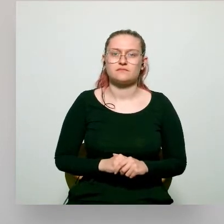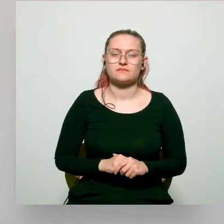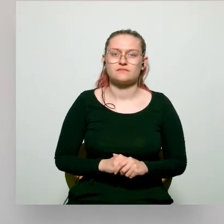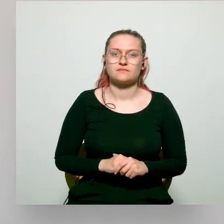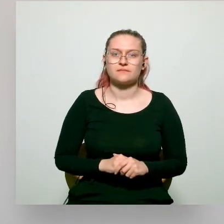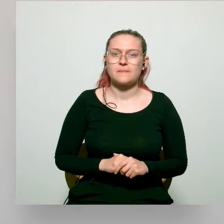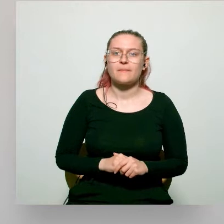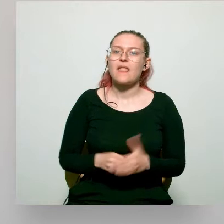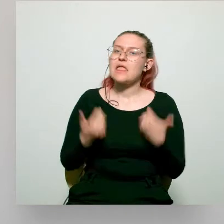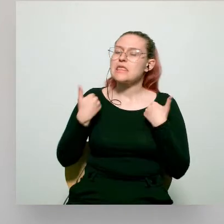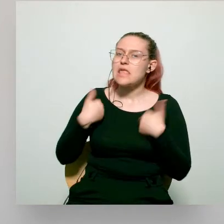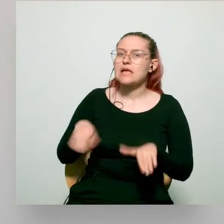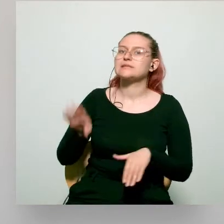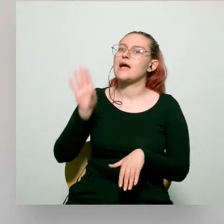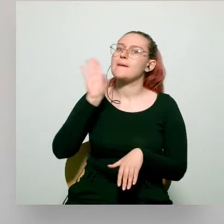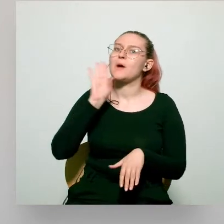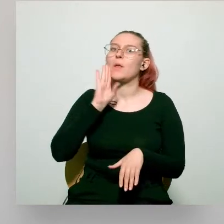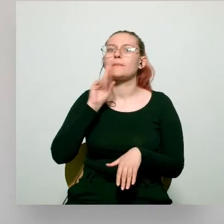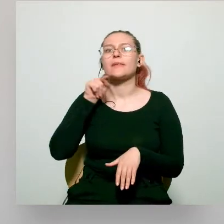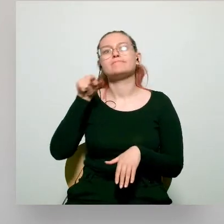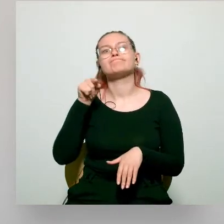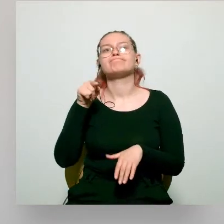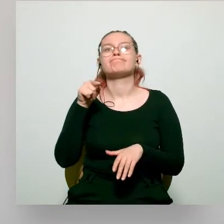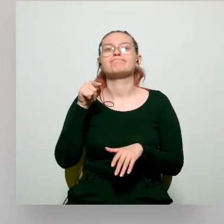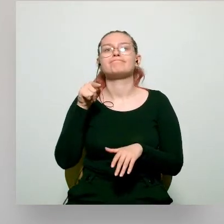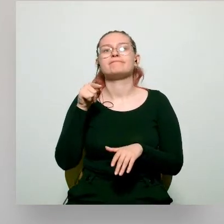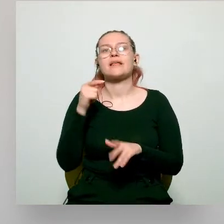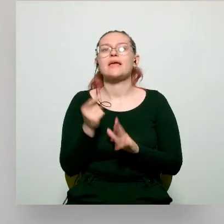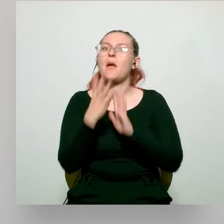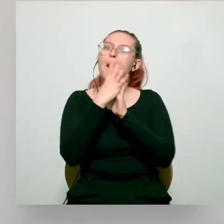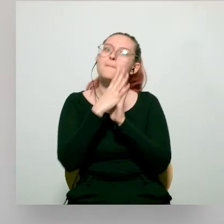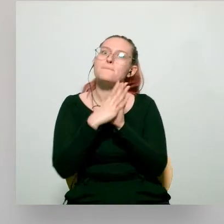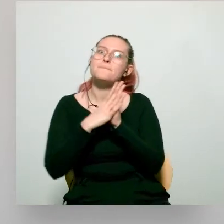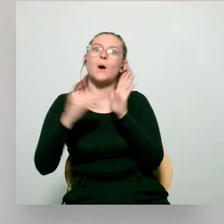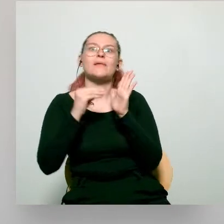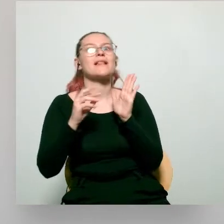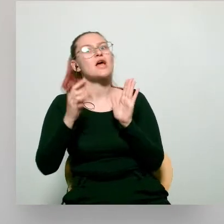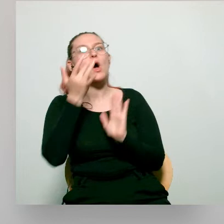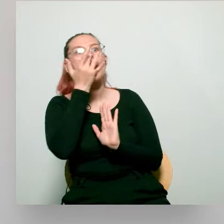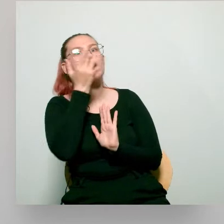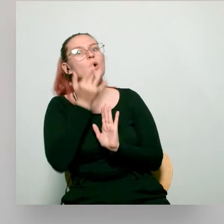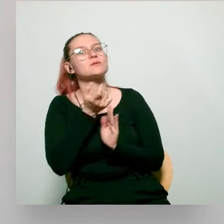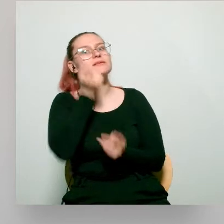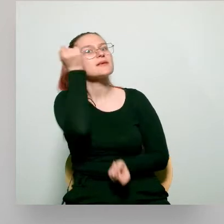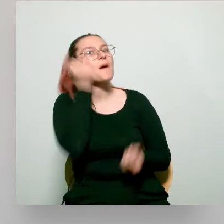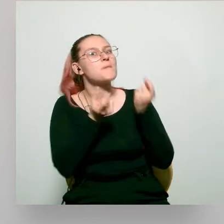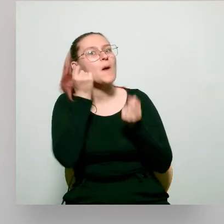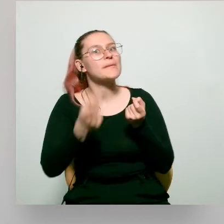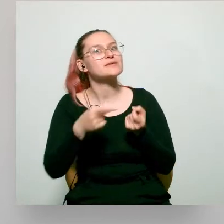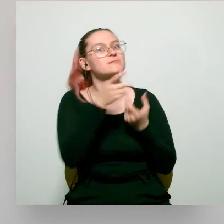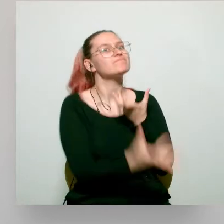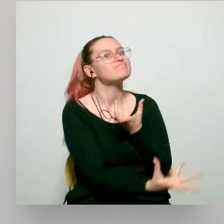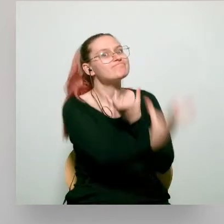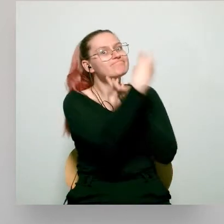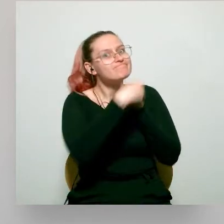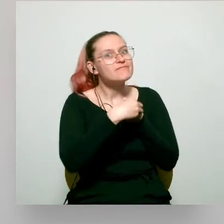wpisywani w jakieś takie mity właściwe właśnie i organizujące wyobraźnię rosyjską o przywództwie w słowiańskim świecie,